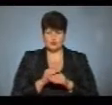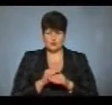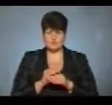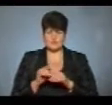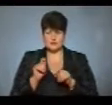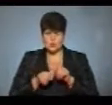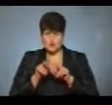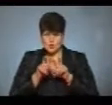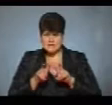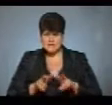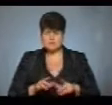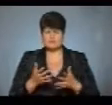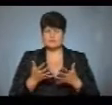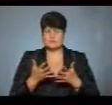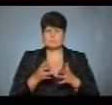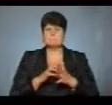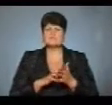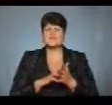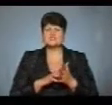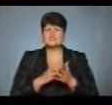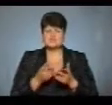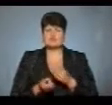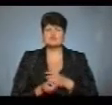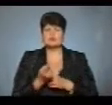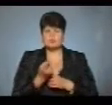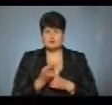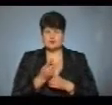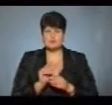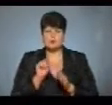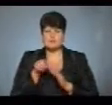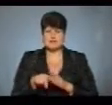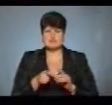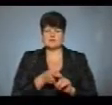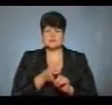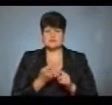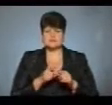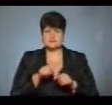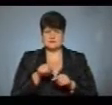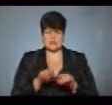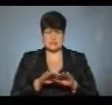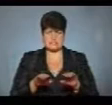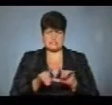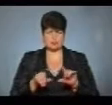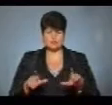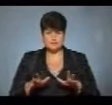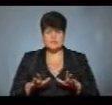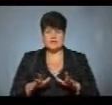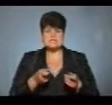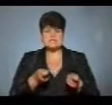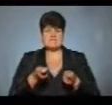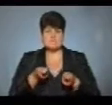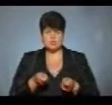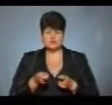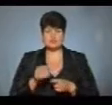епідеміологічні дослідження для того, аби встановити причину і джерело потрапляння інфекції у цей дошкільний навчальний заклад. Завідувачка дитсадка номер 1